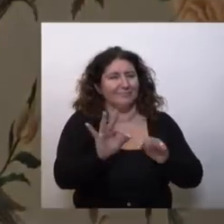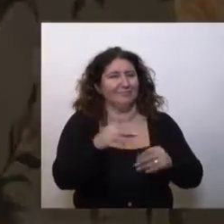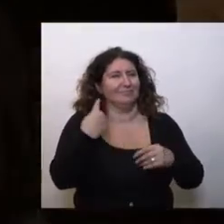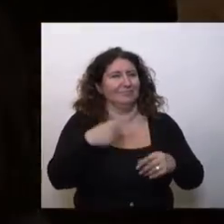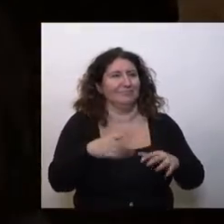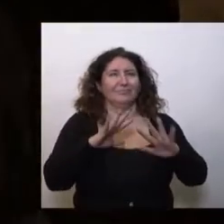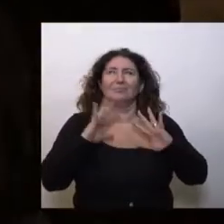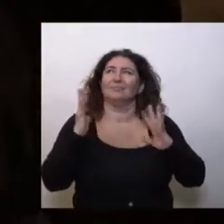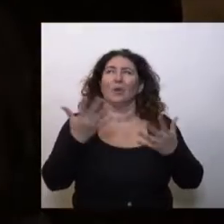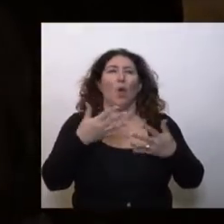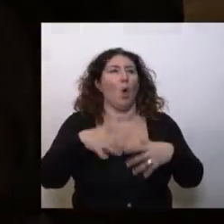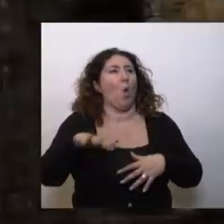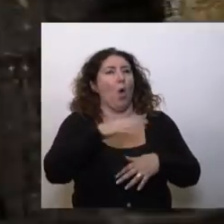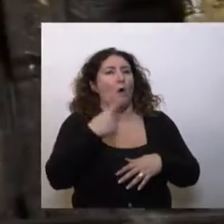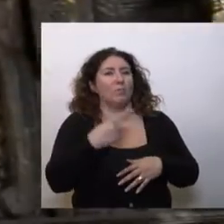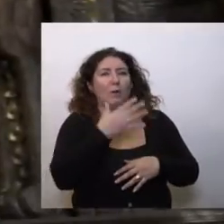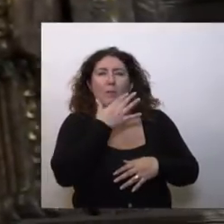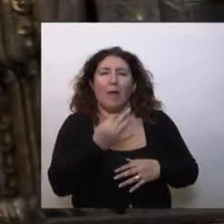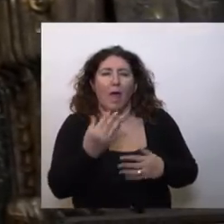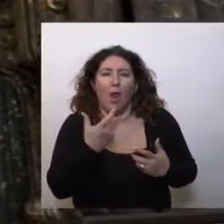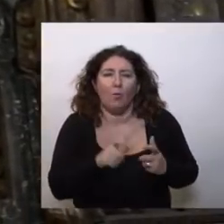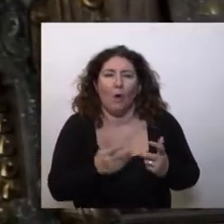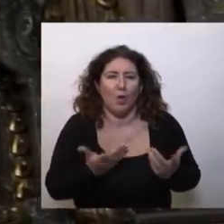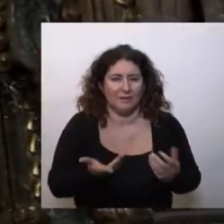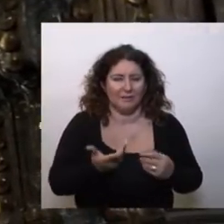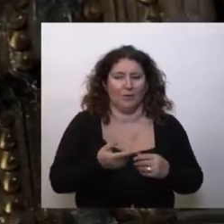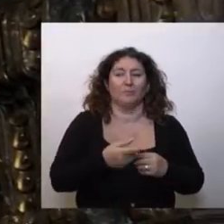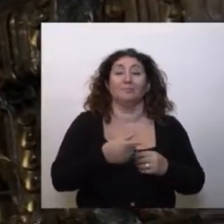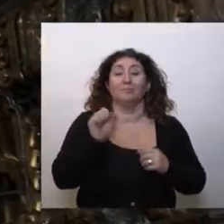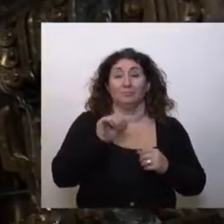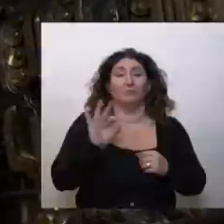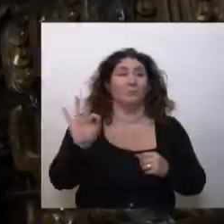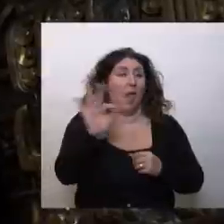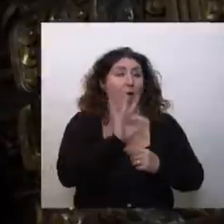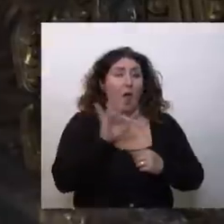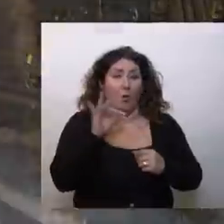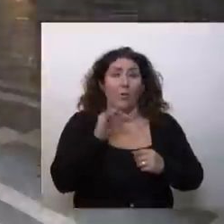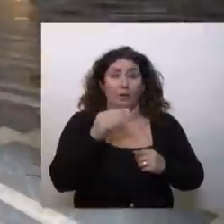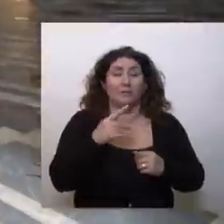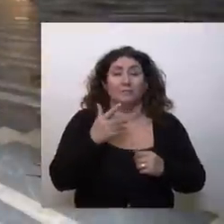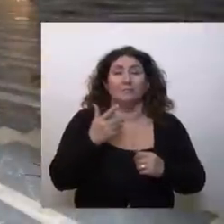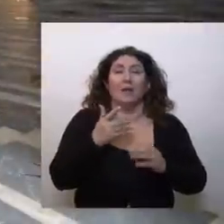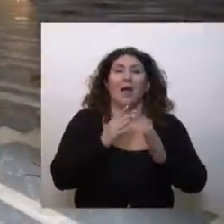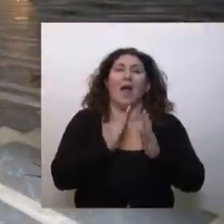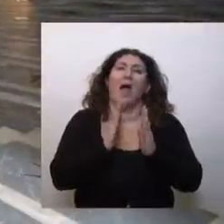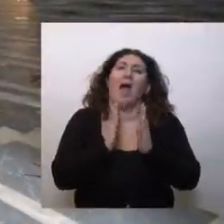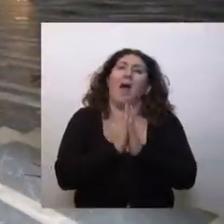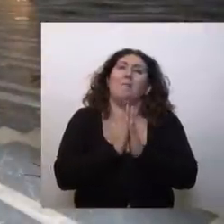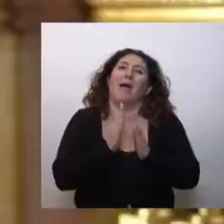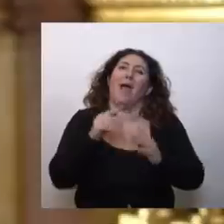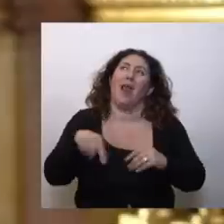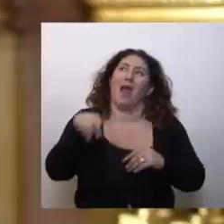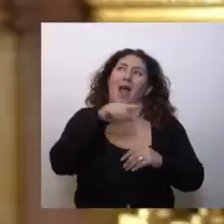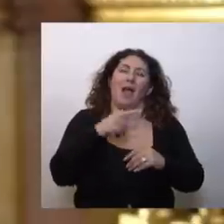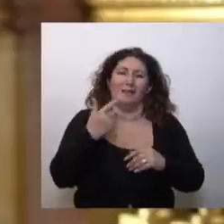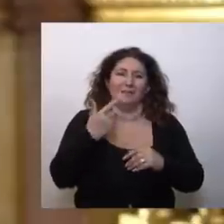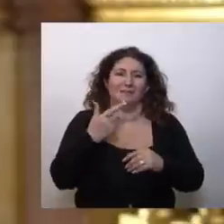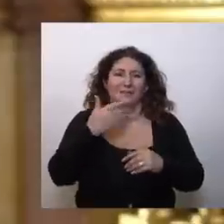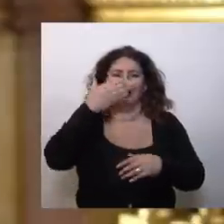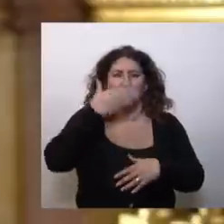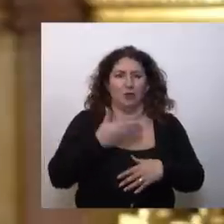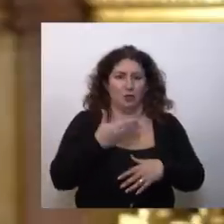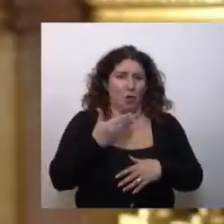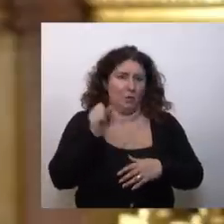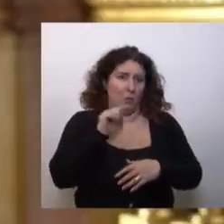bellezza di questo luogo. Ma per chi non conosce la Cappella della Sindone, anche se è famosa in tutto il mondo,